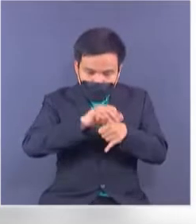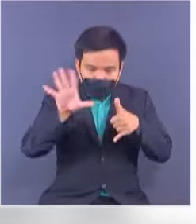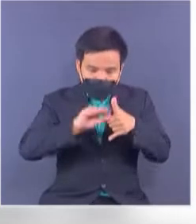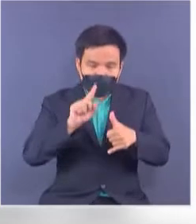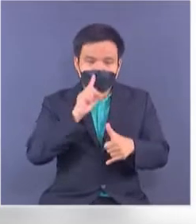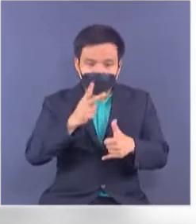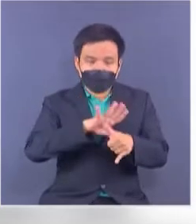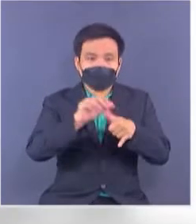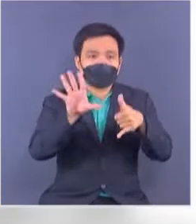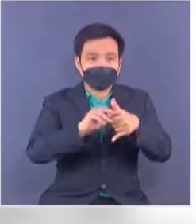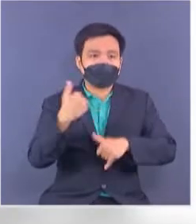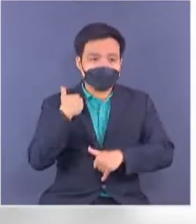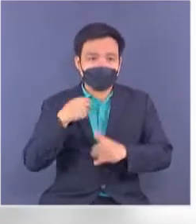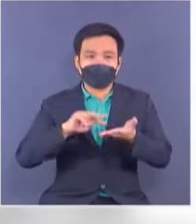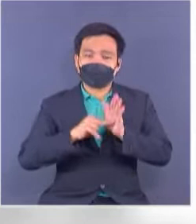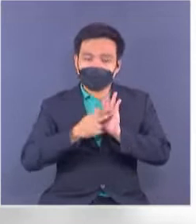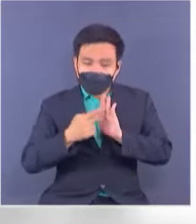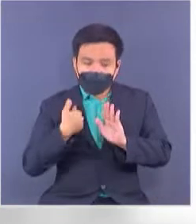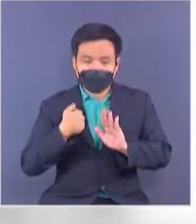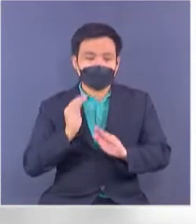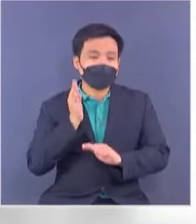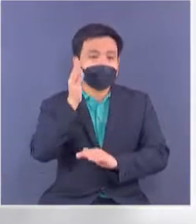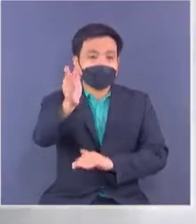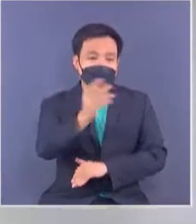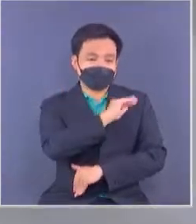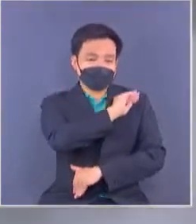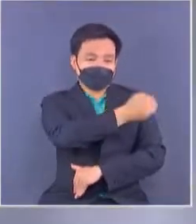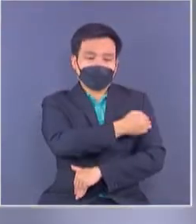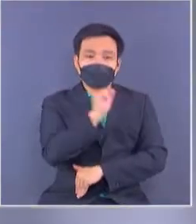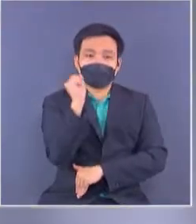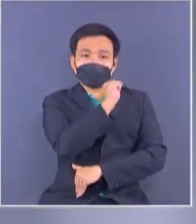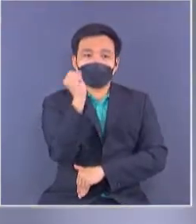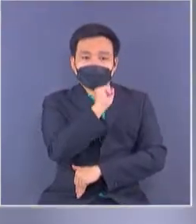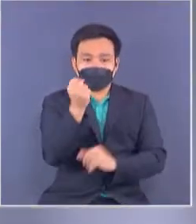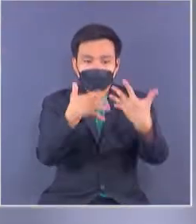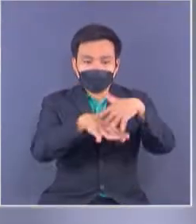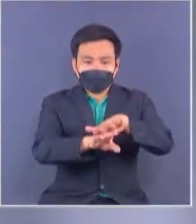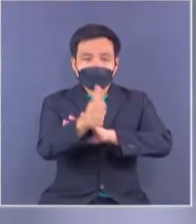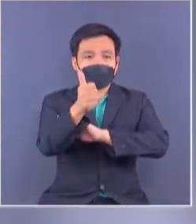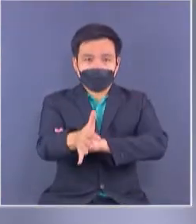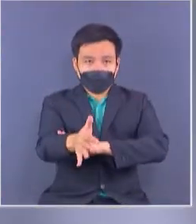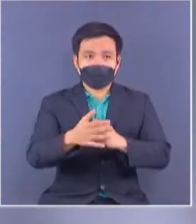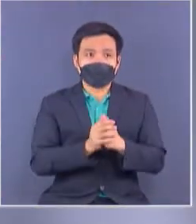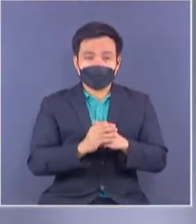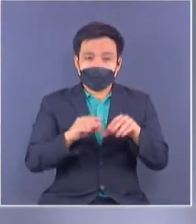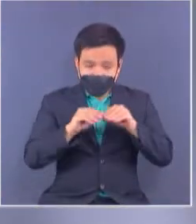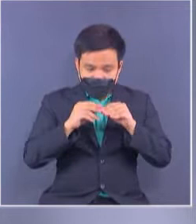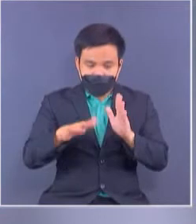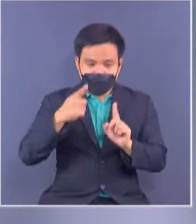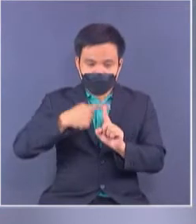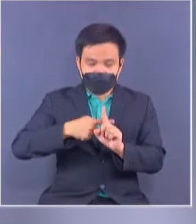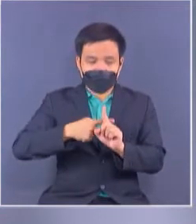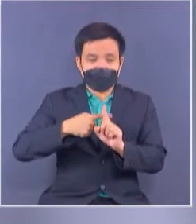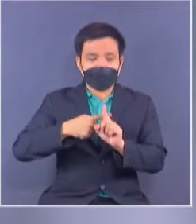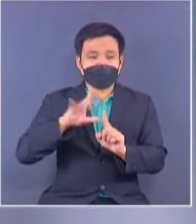นะคะจึงทำให้อดเข้าร่วมคอนเสิร์ตซูเปอร์จูเนียร์เวิลด์ทัวร์ซูเปอร์โชว์9ที่ประเทศฟิลิปปินส์ซึ่งก็กำลังจะมีขึ้นในวันที่6สิงหาคม